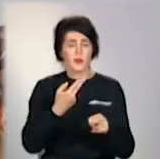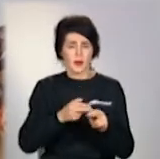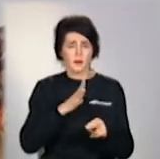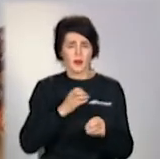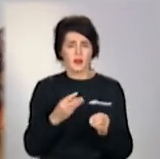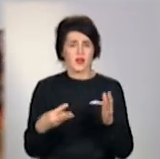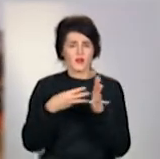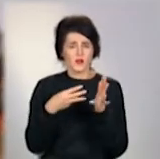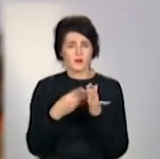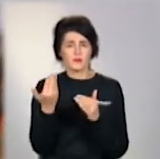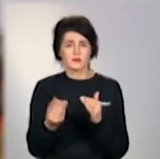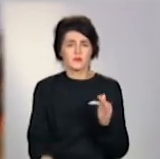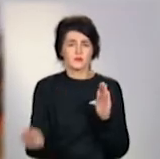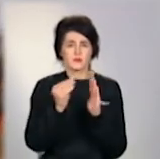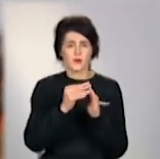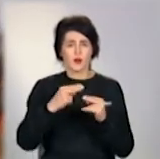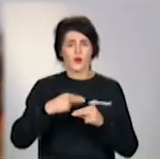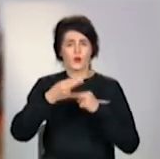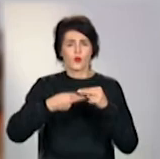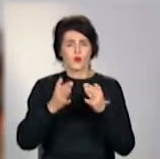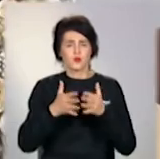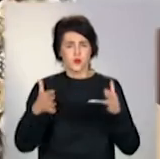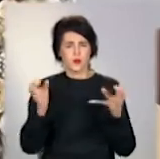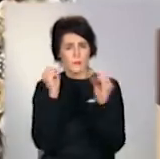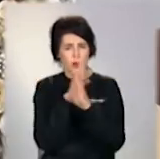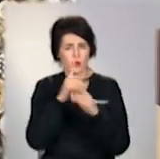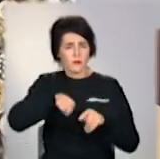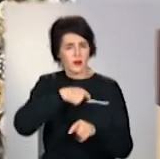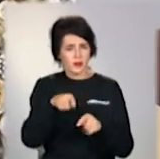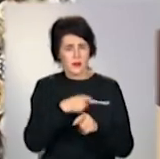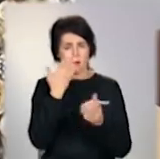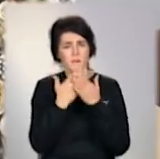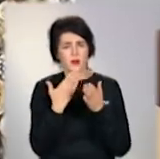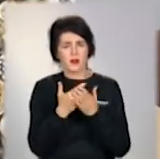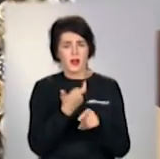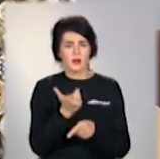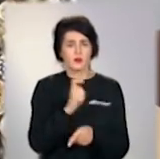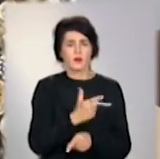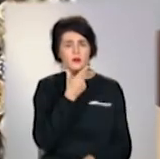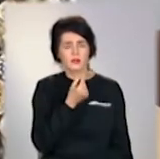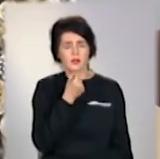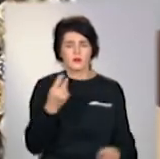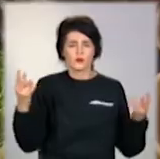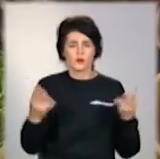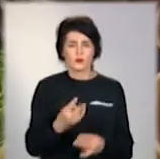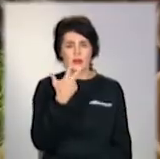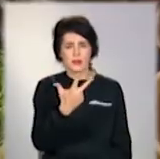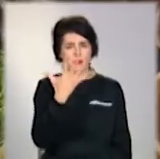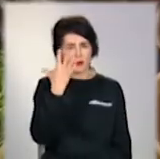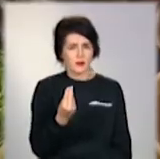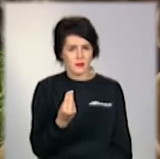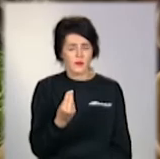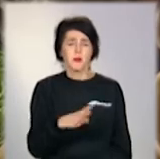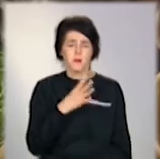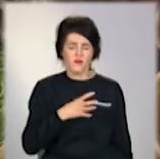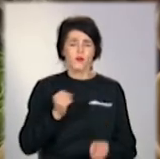елочку крепится крупный природный материал. Ділиться, аби зробити таку прикрасу, необхідно 3 дні. Але